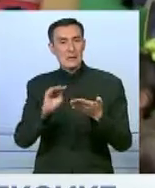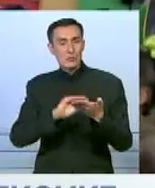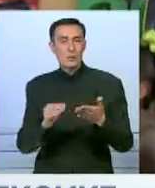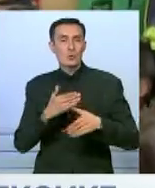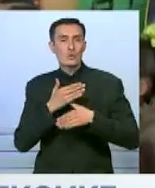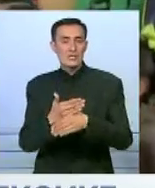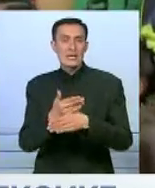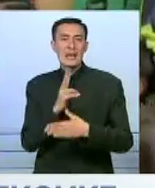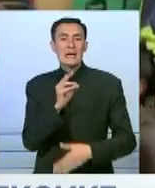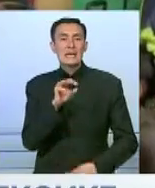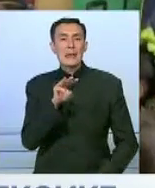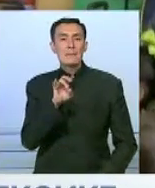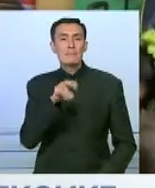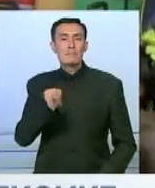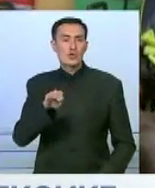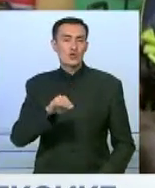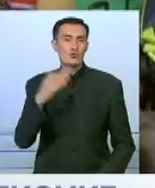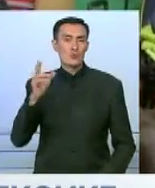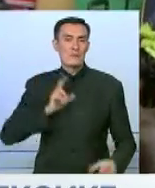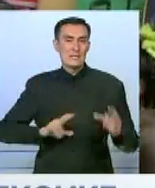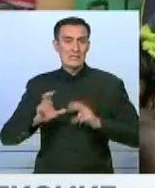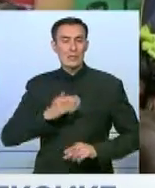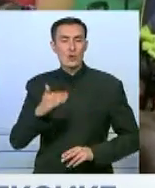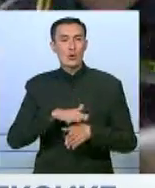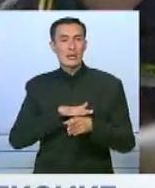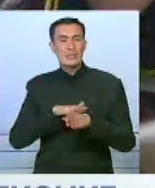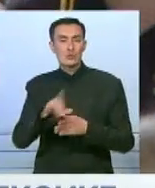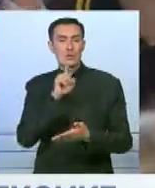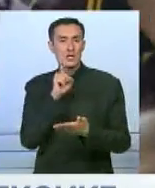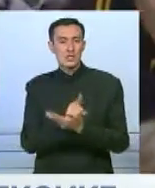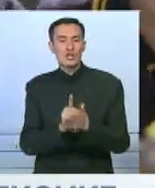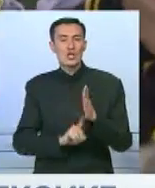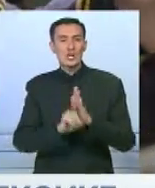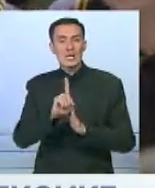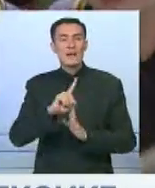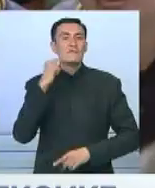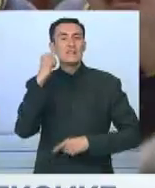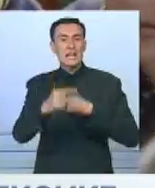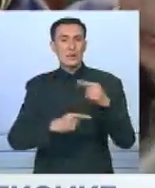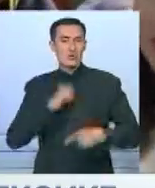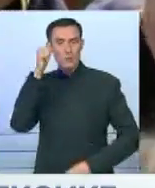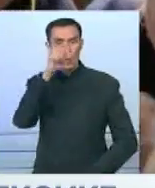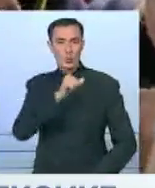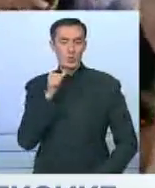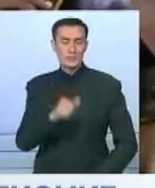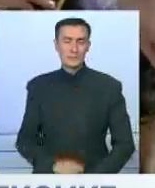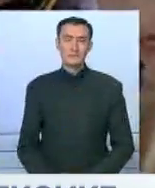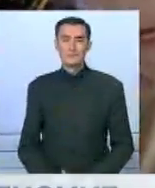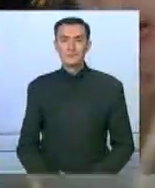при участии Кембриджского университета. Ее реализацию должны начать уже в следующем году.